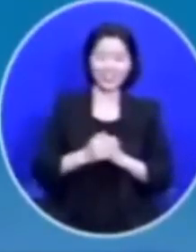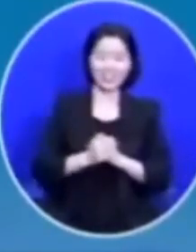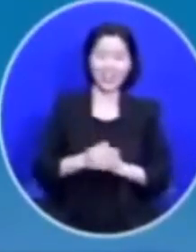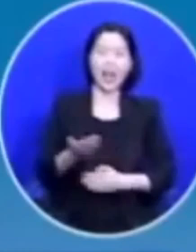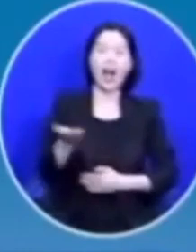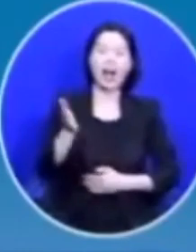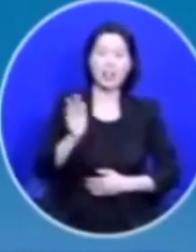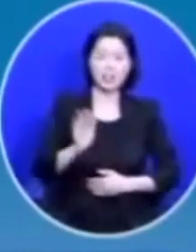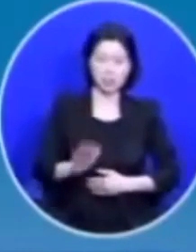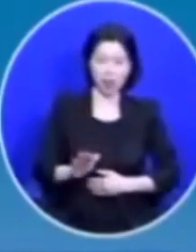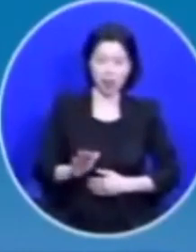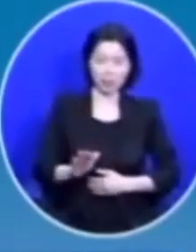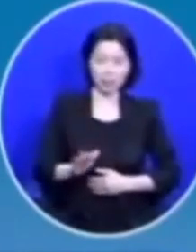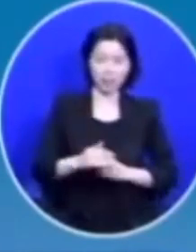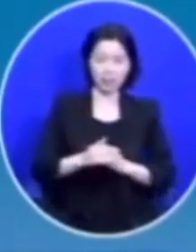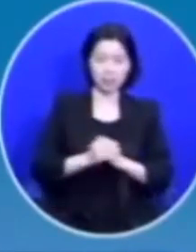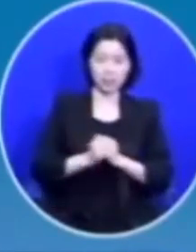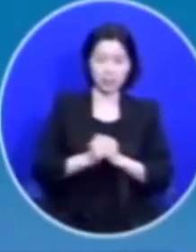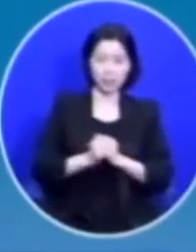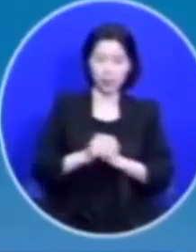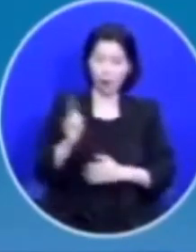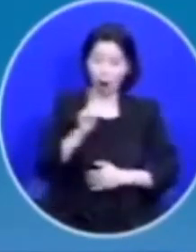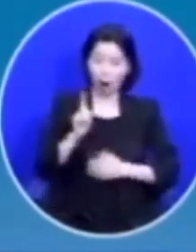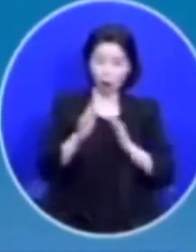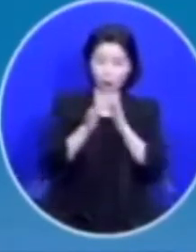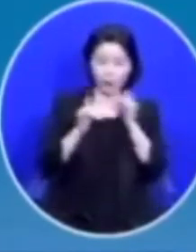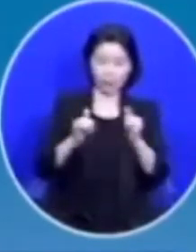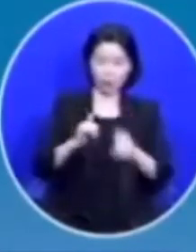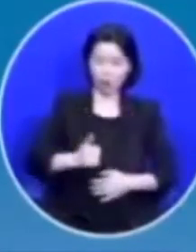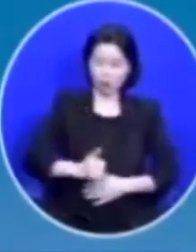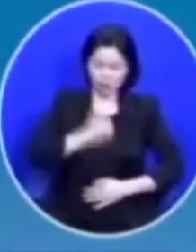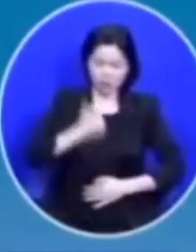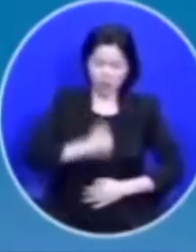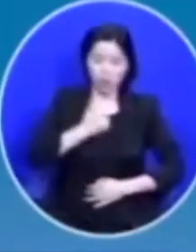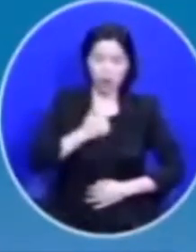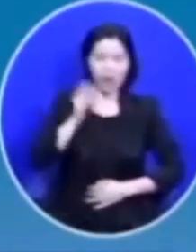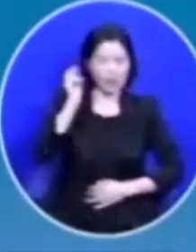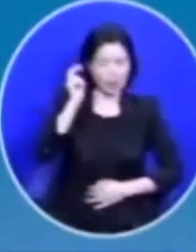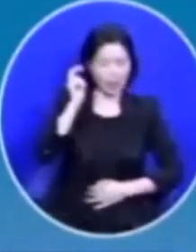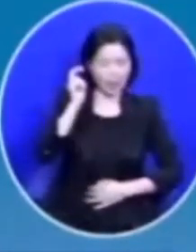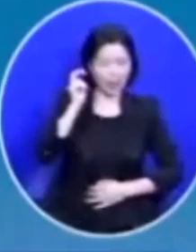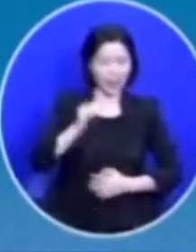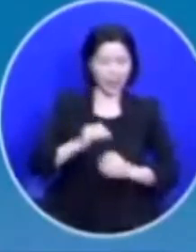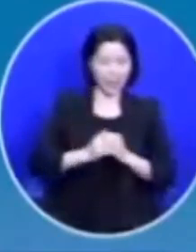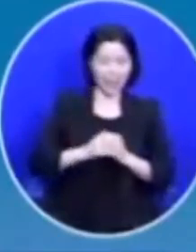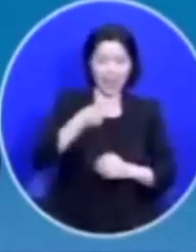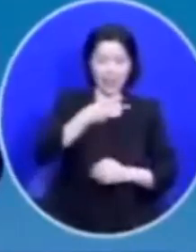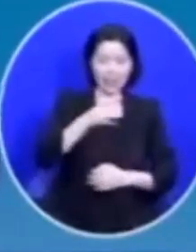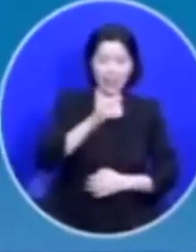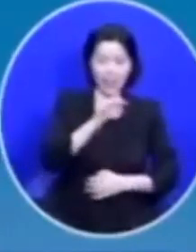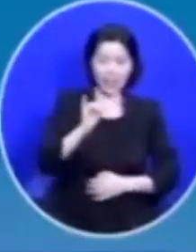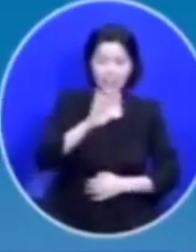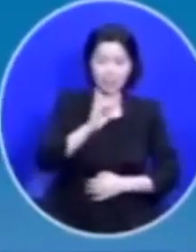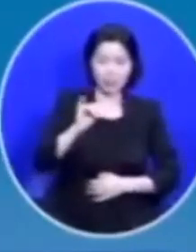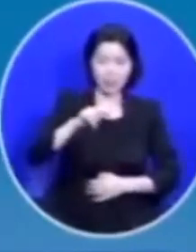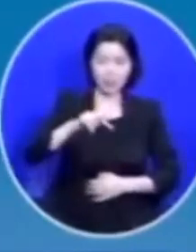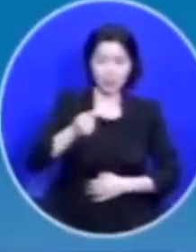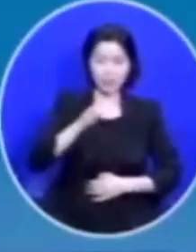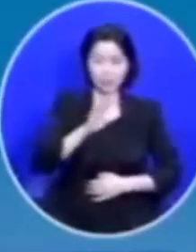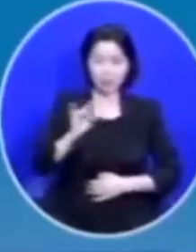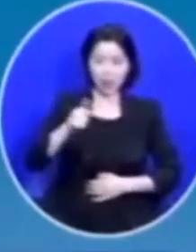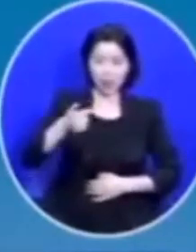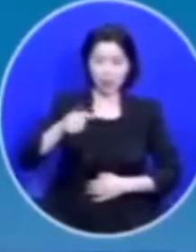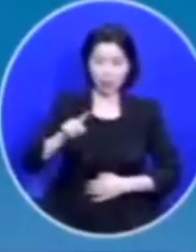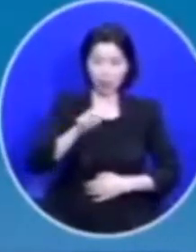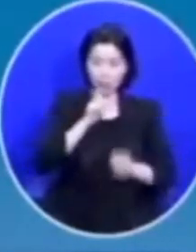그러나 어떤 분들은 막 화가 날 거에요 2 데이비드 배는 목사님 말씀 하실 때